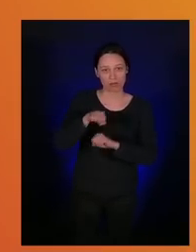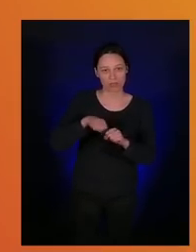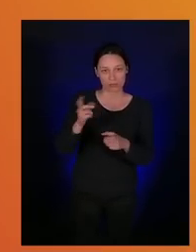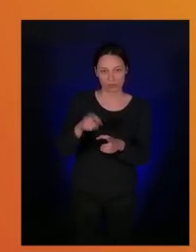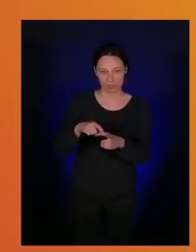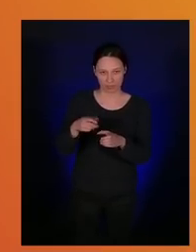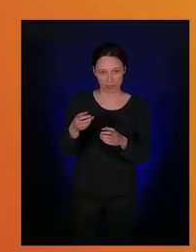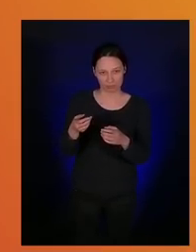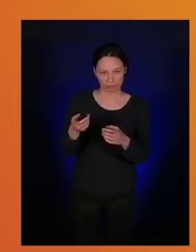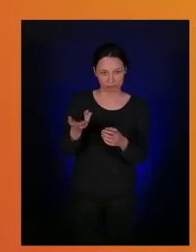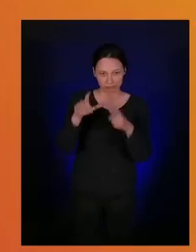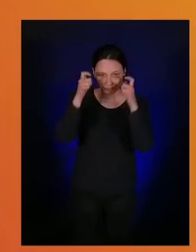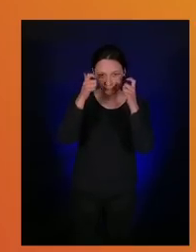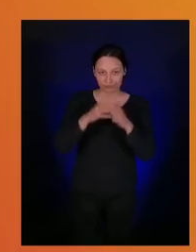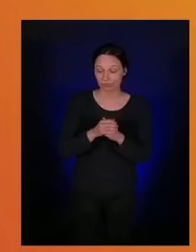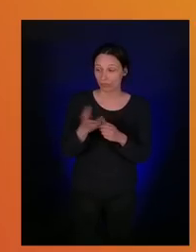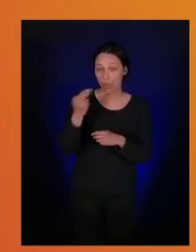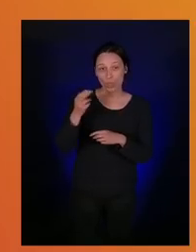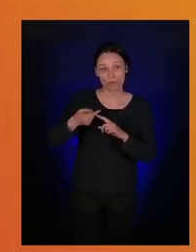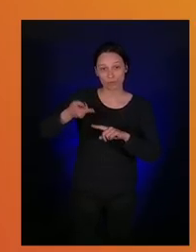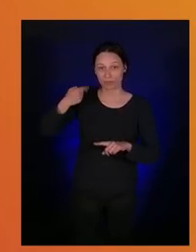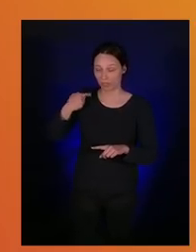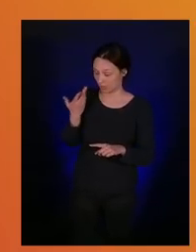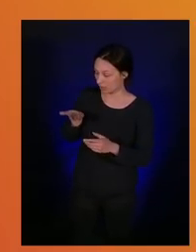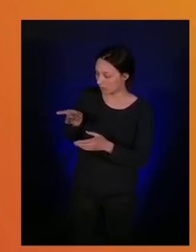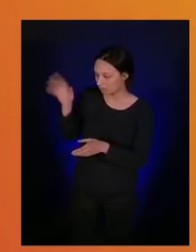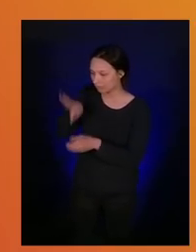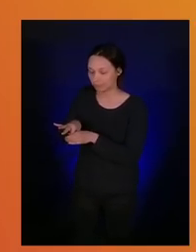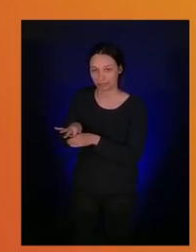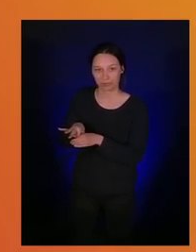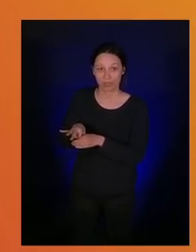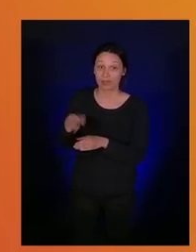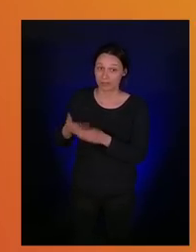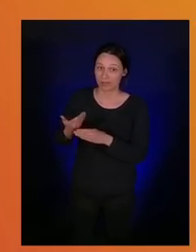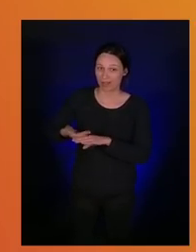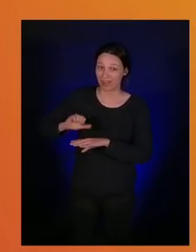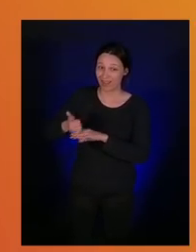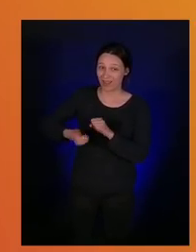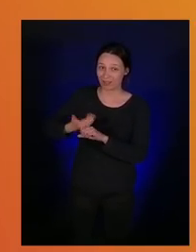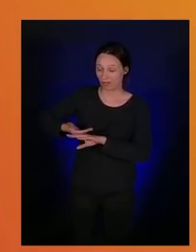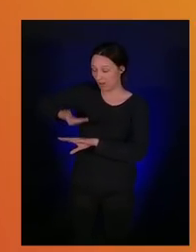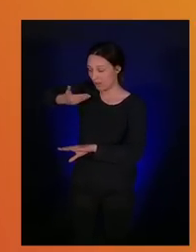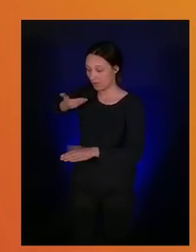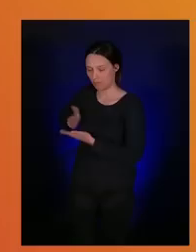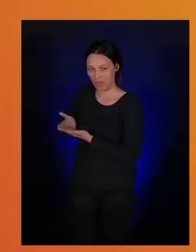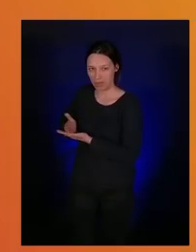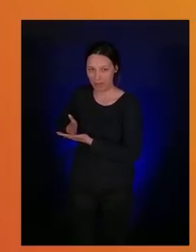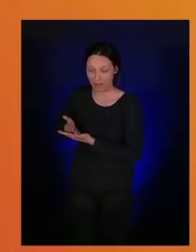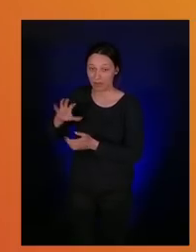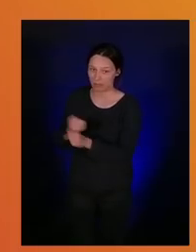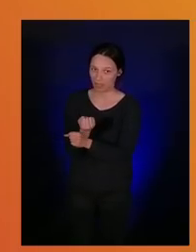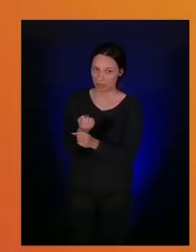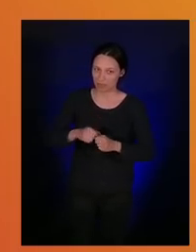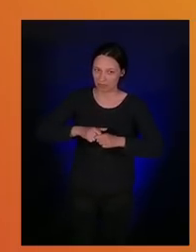Nous avons eu nos élections en novembre dernier. Nous les avons préparées quasiment un an en avance. Et nous sommes sortis majoritaires avec 14